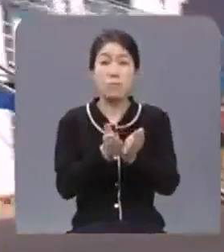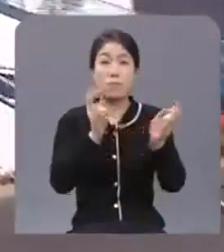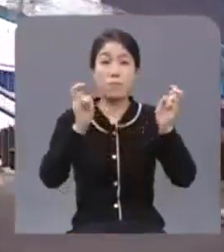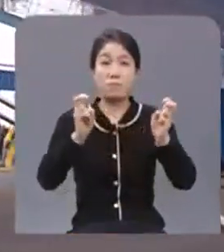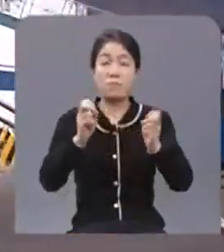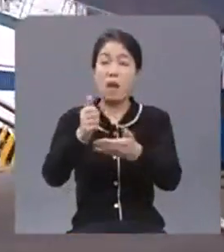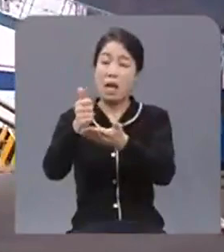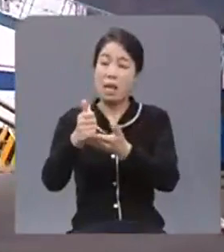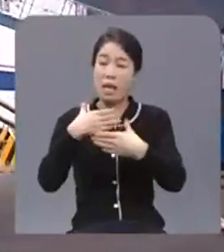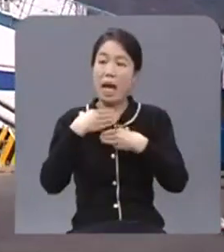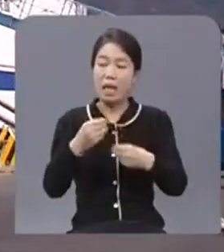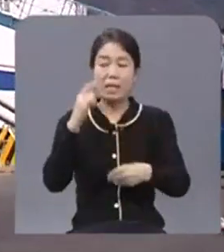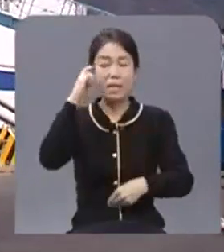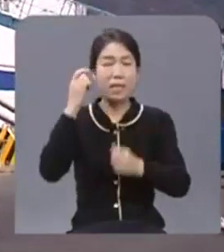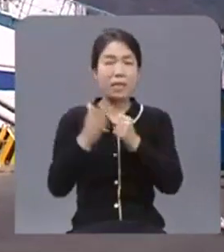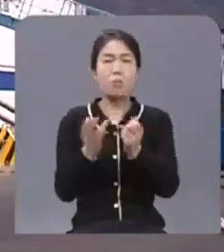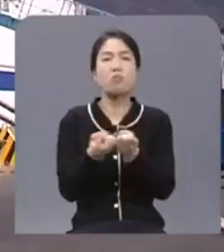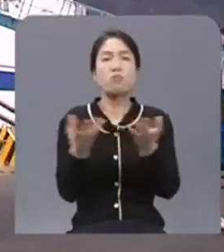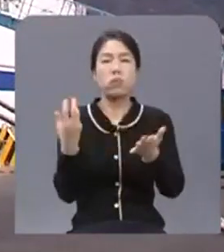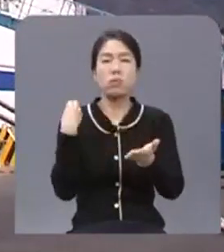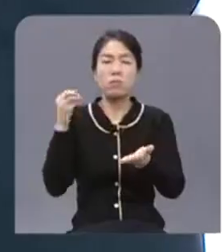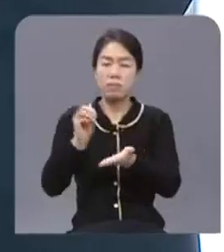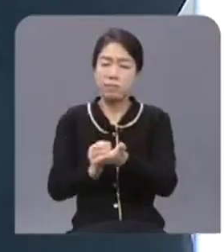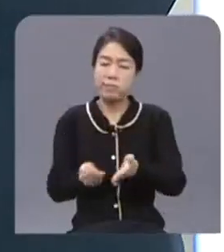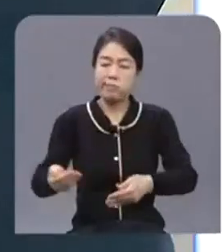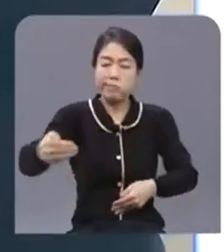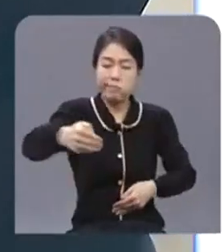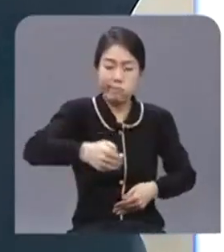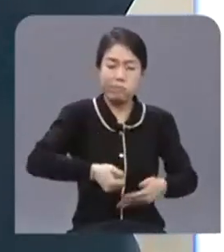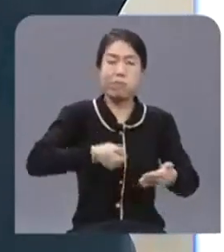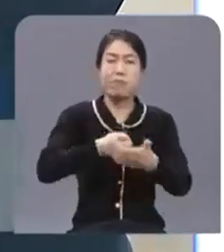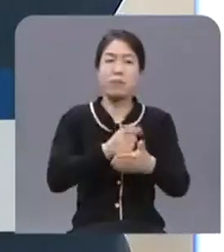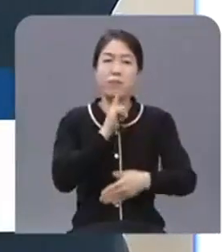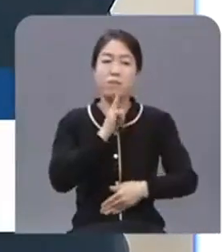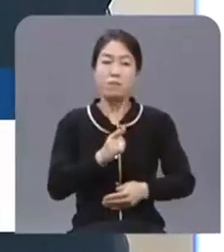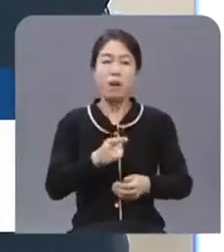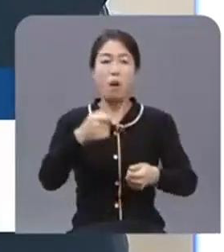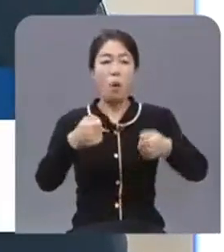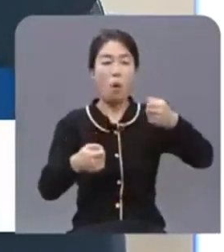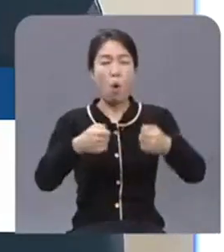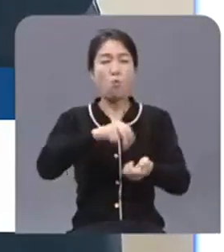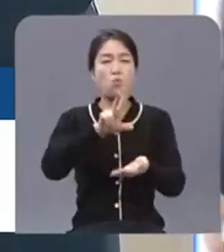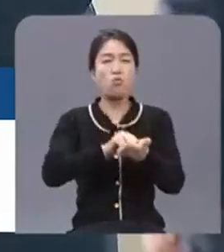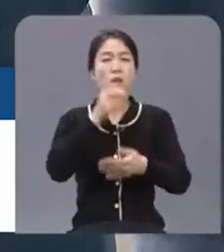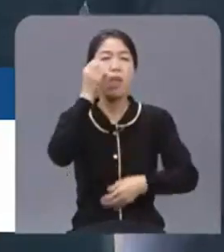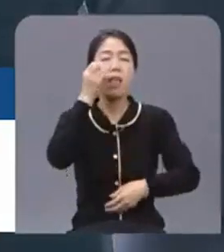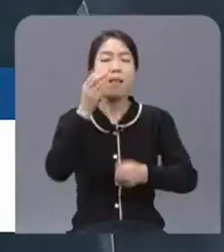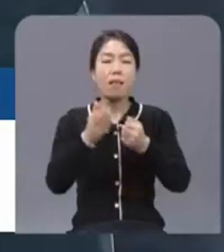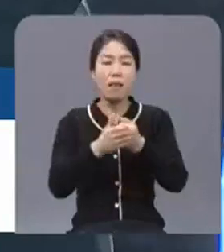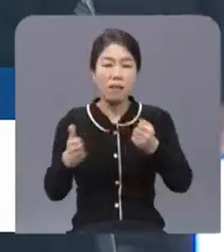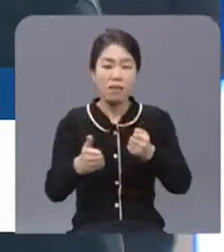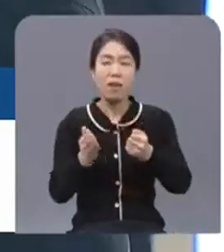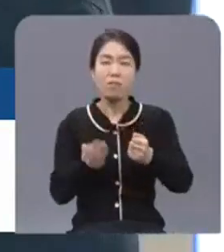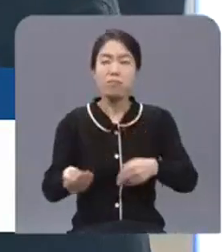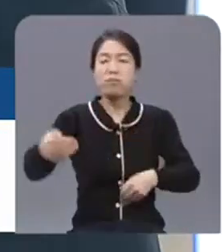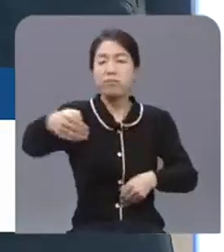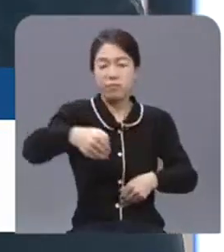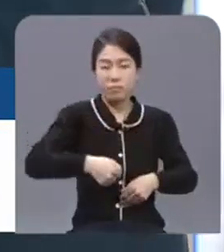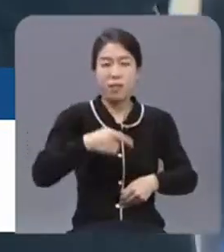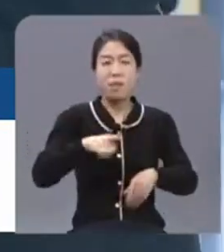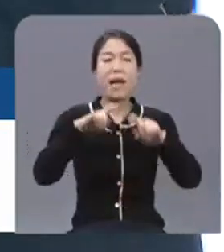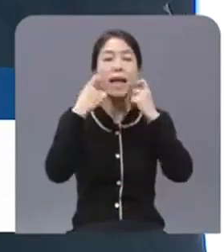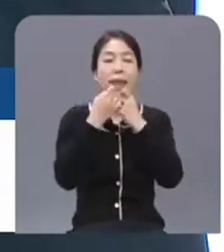안전을 고려해 불가피하게 회항을 결정했다고 밝혔습니다. 선박 조종장치에 조금 이상이 있어서 회항한 걸로 알고 있습니다. 개별 통보를